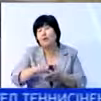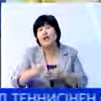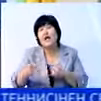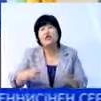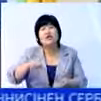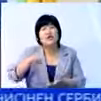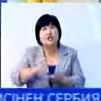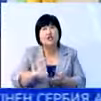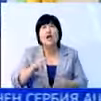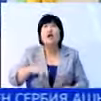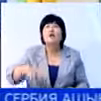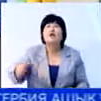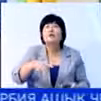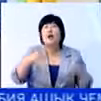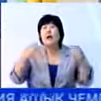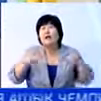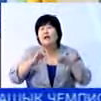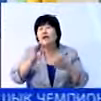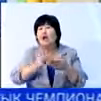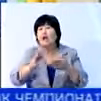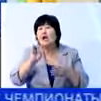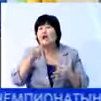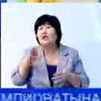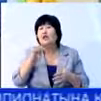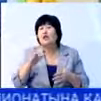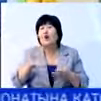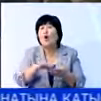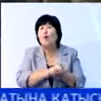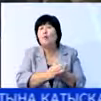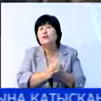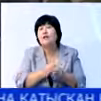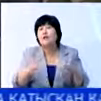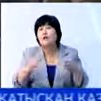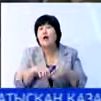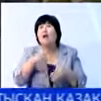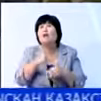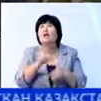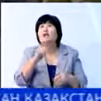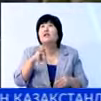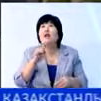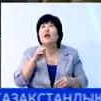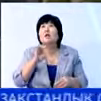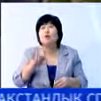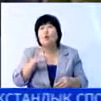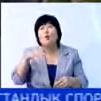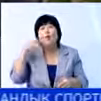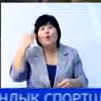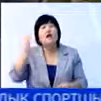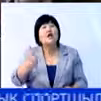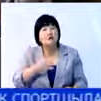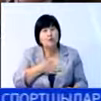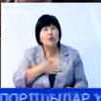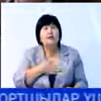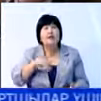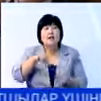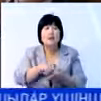жетекшілік етті. Республикалық телеарнада тілші, редактор, қоғамдық саяси бірлестіктің бас редакторы болды. Оның арманым менің,